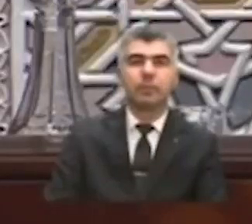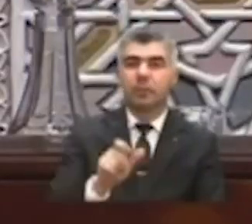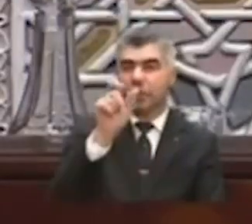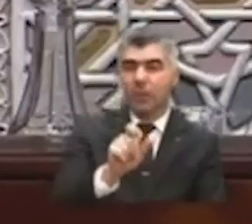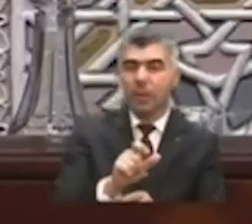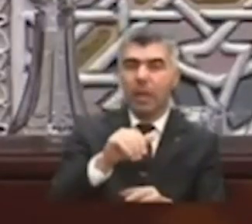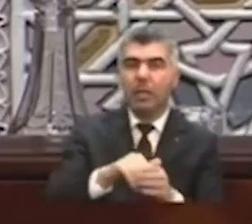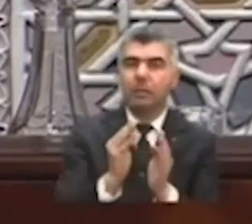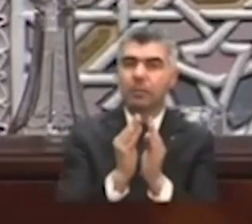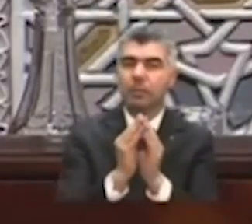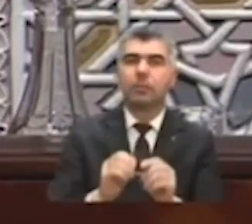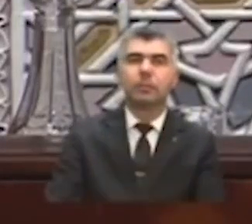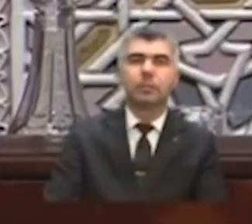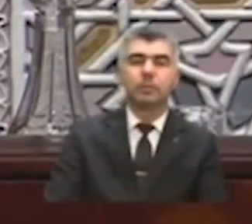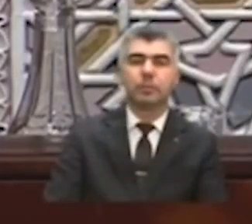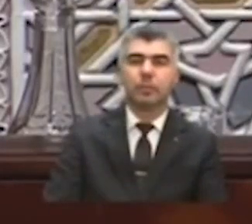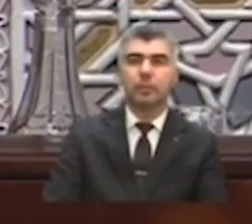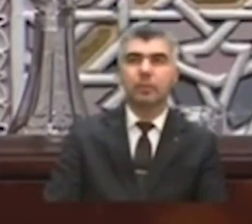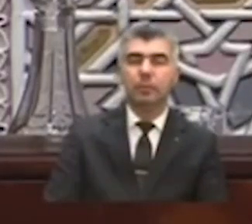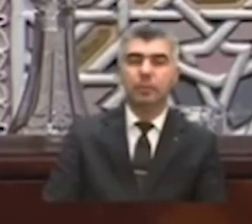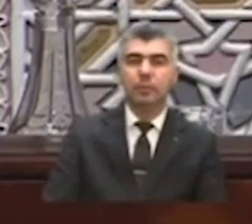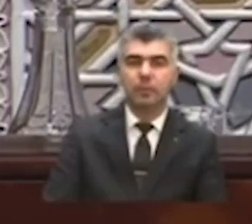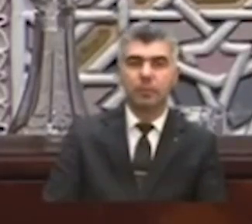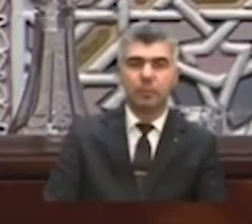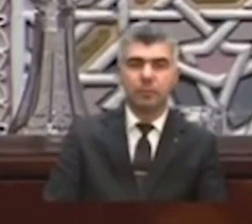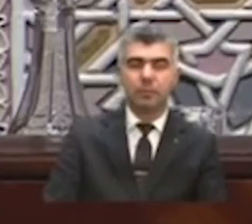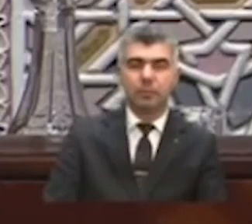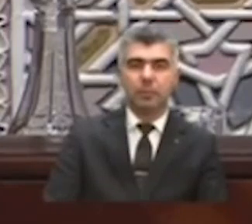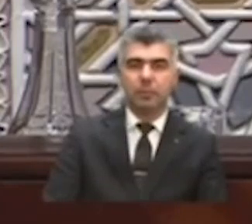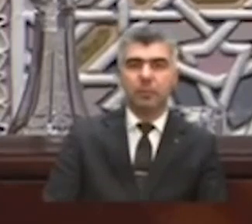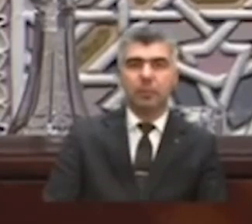النيابيه للعداله والتنميه. تفضل سيد النائب المحترم. مشكور.